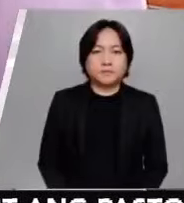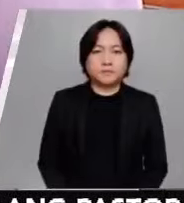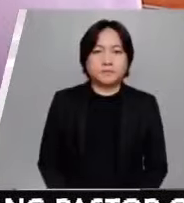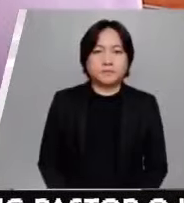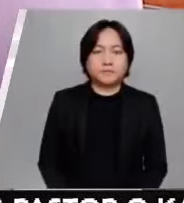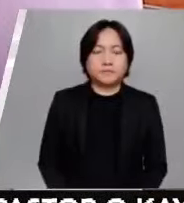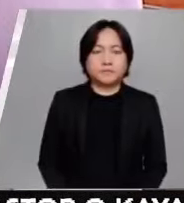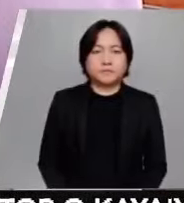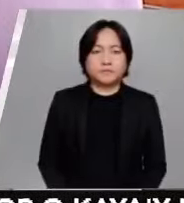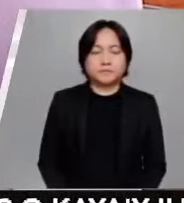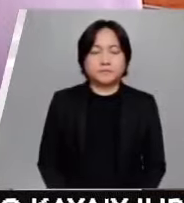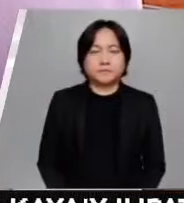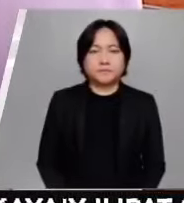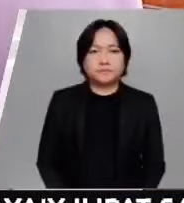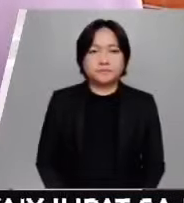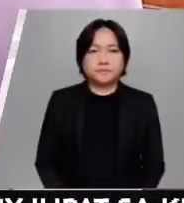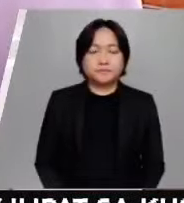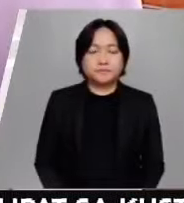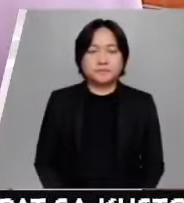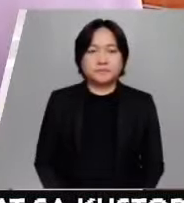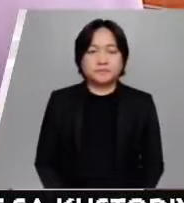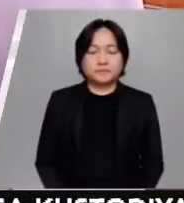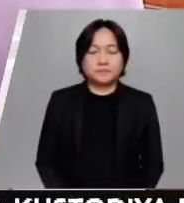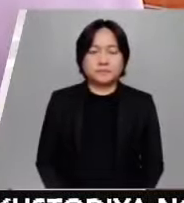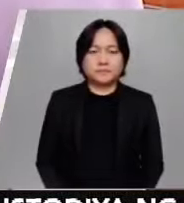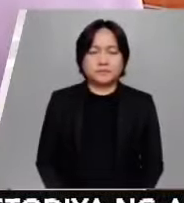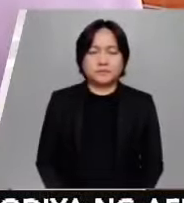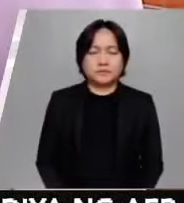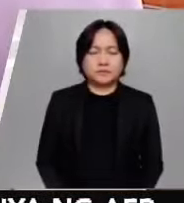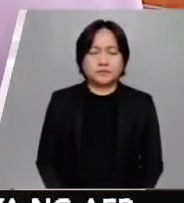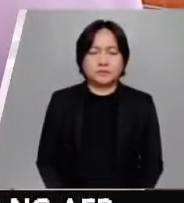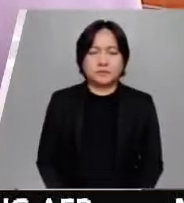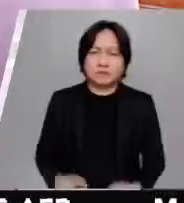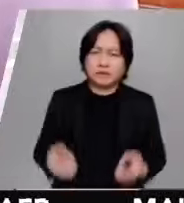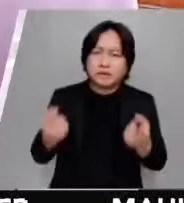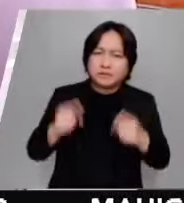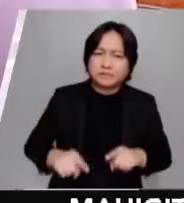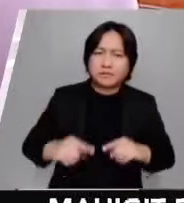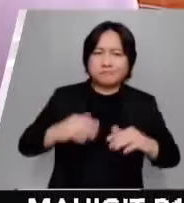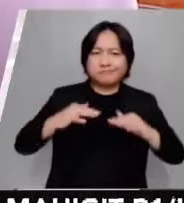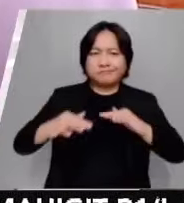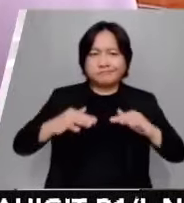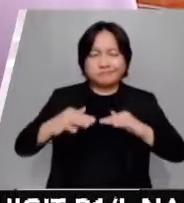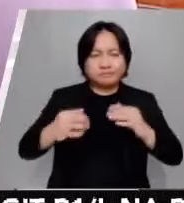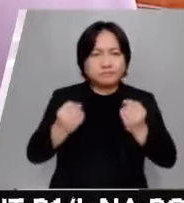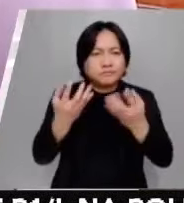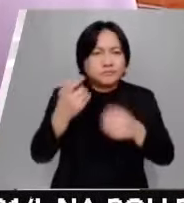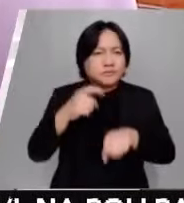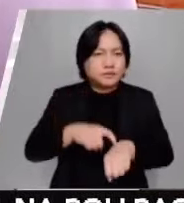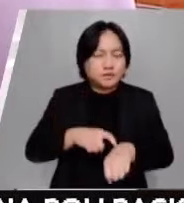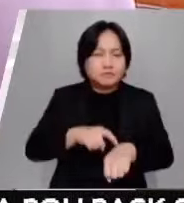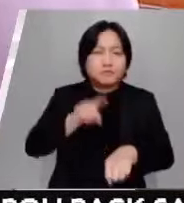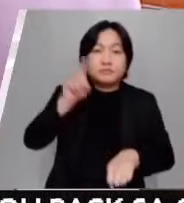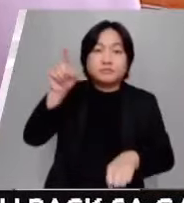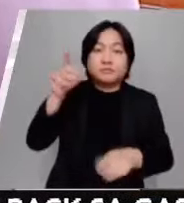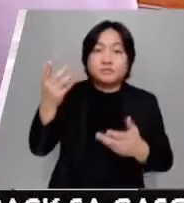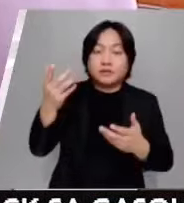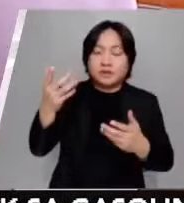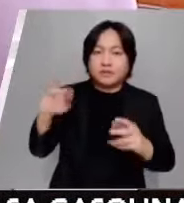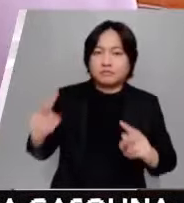cognize sa sunod-sunod na pagyanig ng Bulkang Canlaon makakapanayam natin live si fbx Director Dr teresito bacolcol